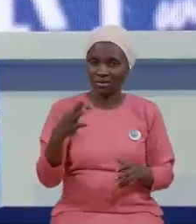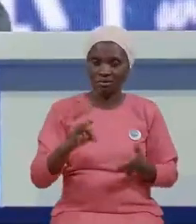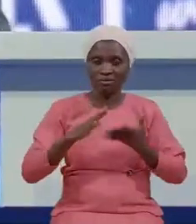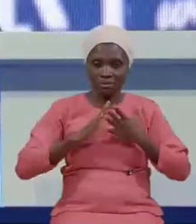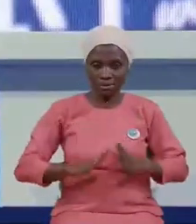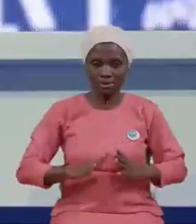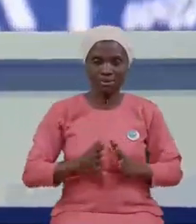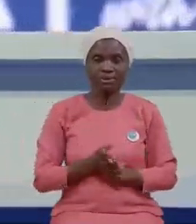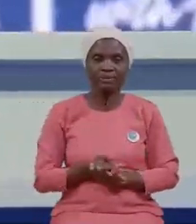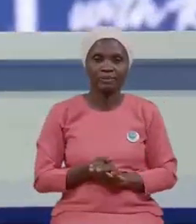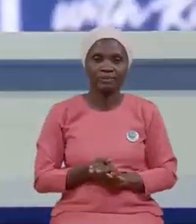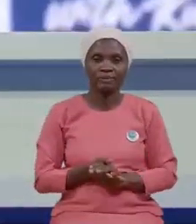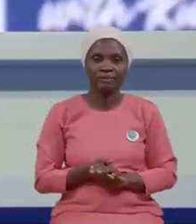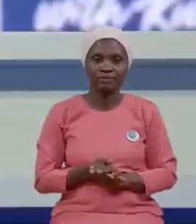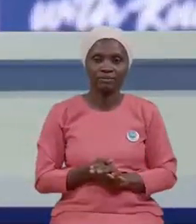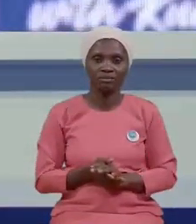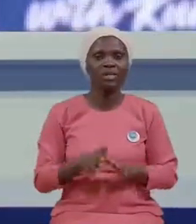Comment cela se produit-il?